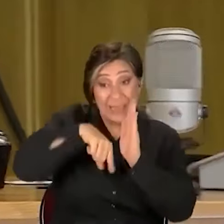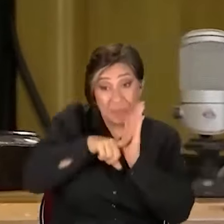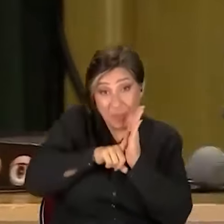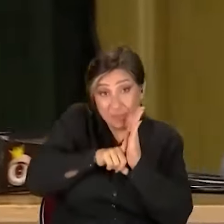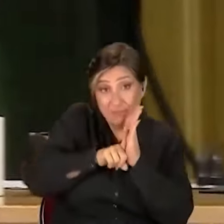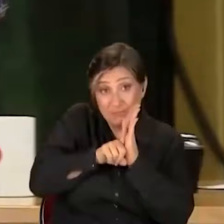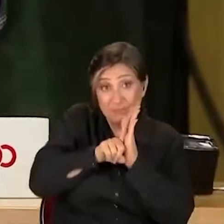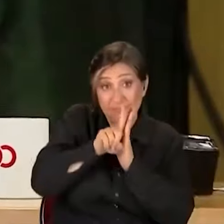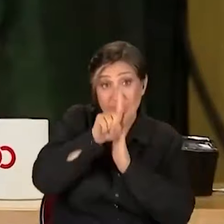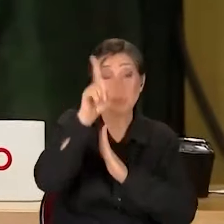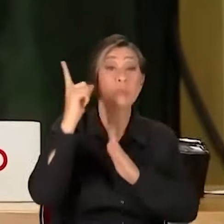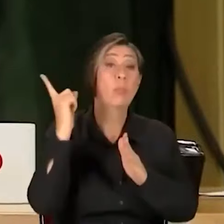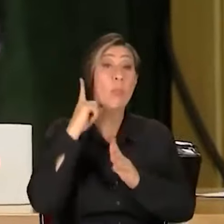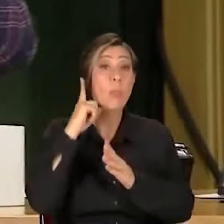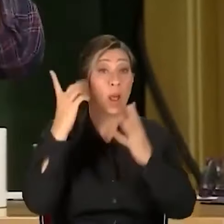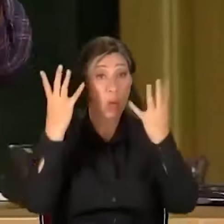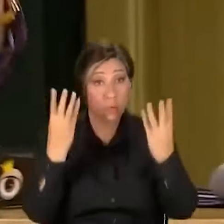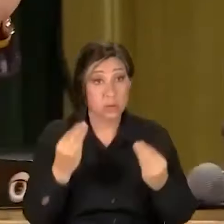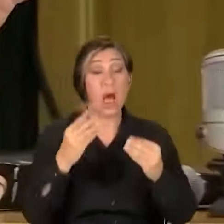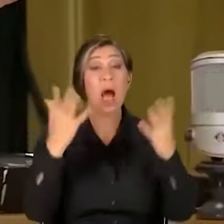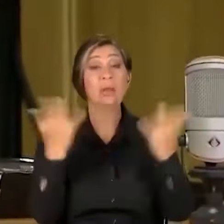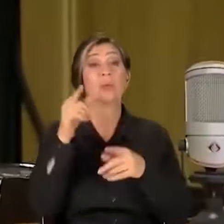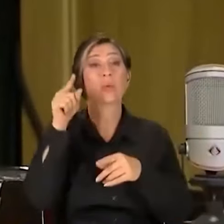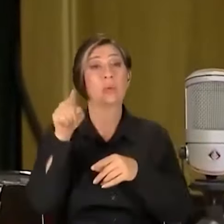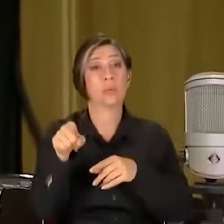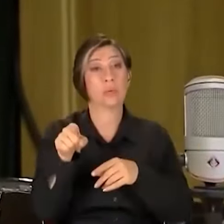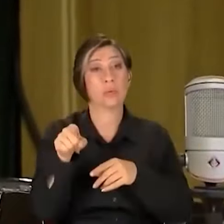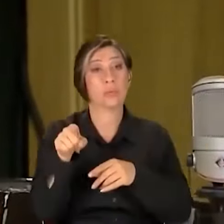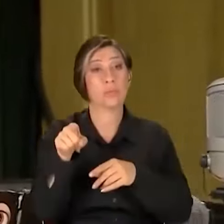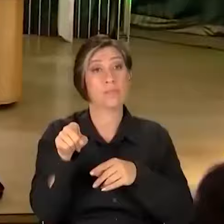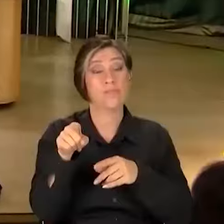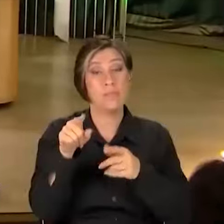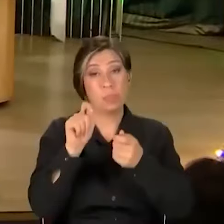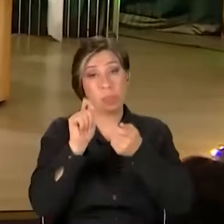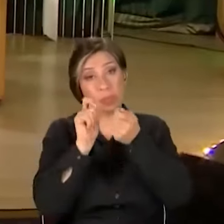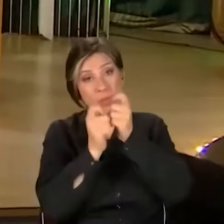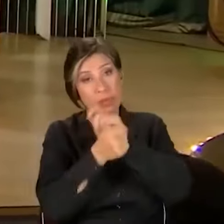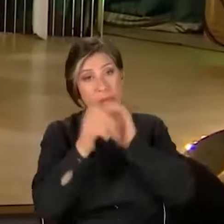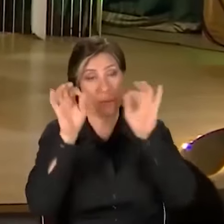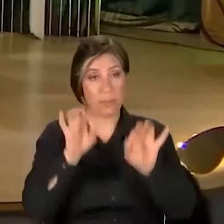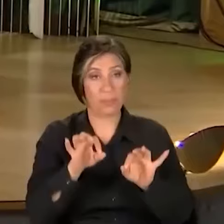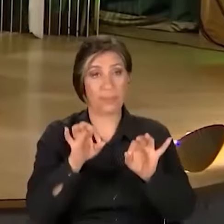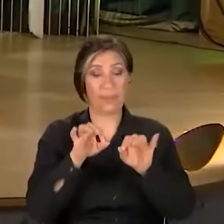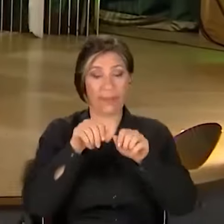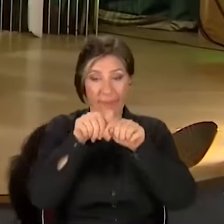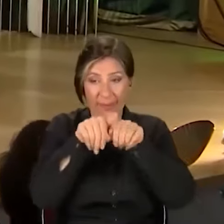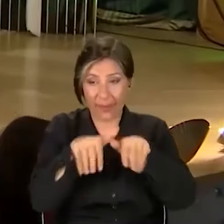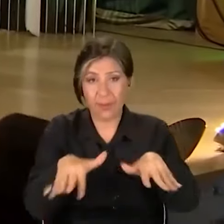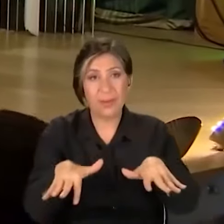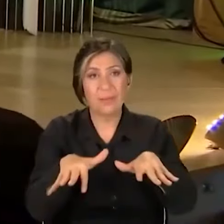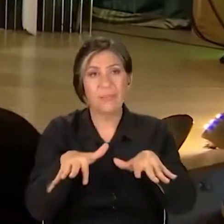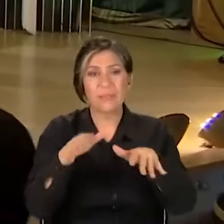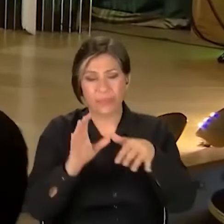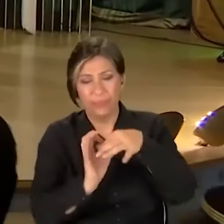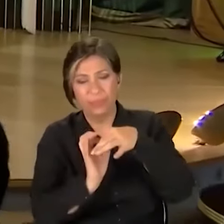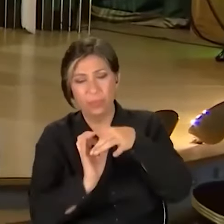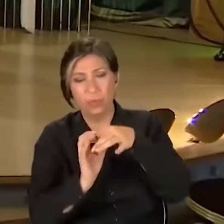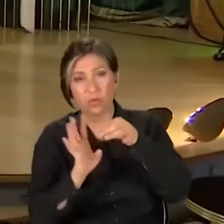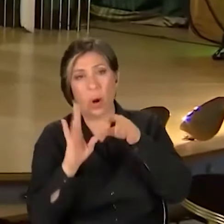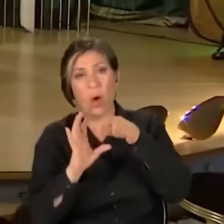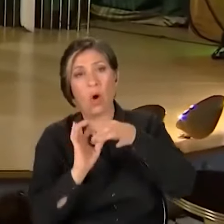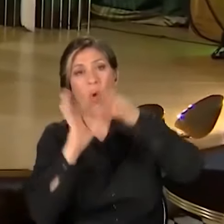işi popülerleştirirsen artık o dejenere olmaya başlar. Yani, evet, köklerine bir süre bağlı